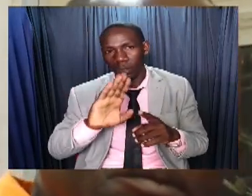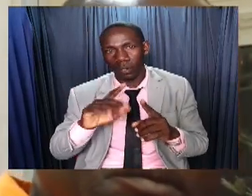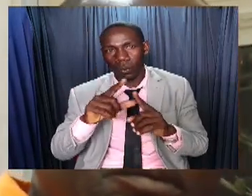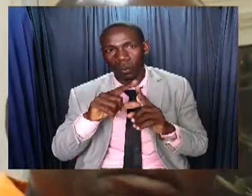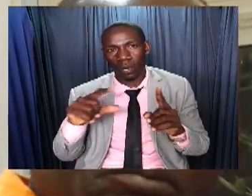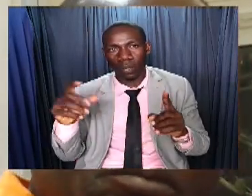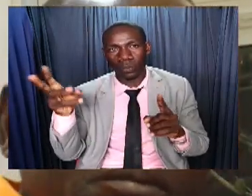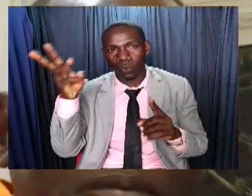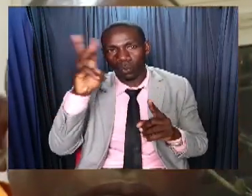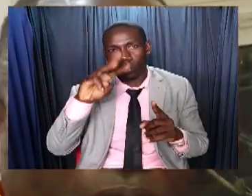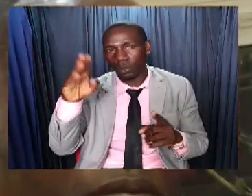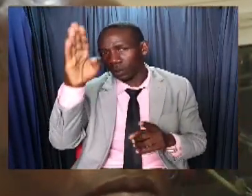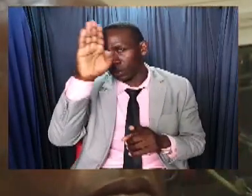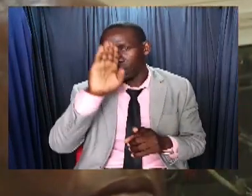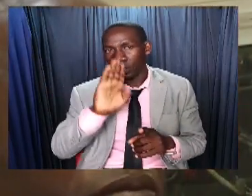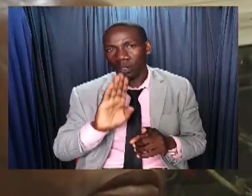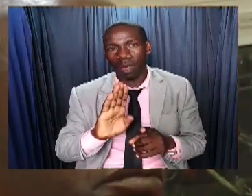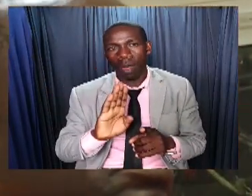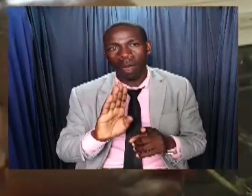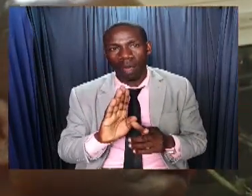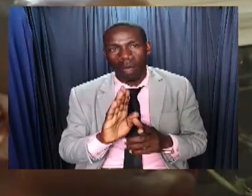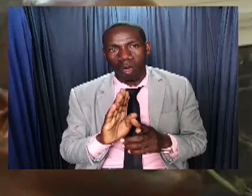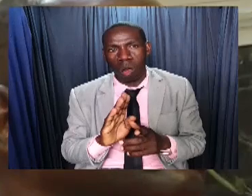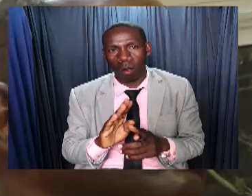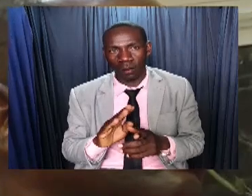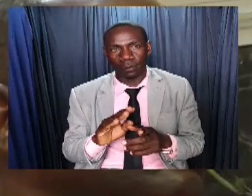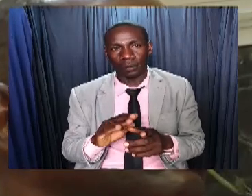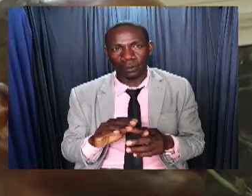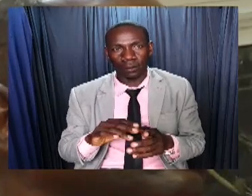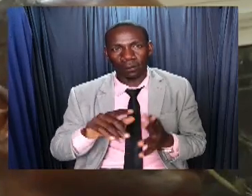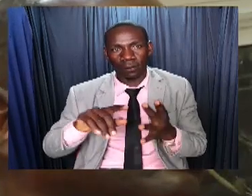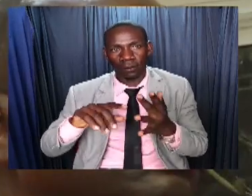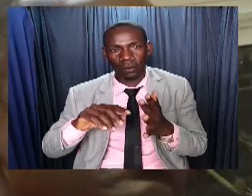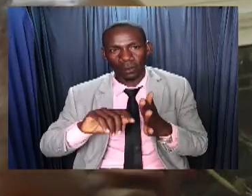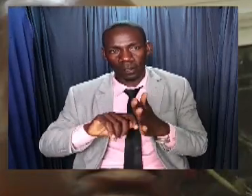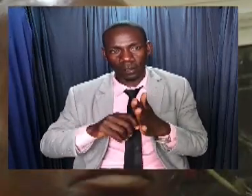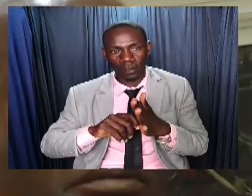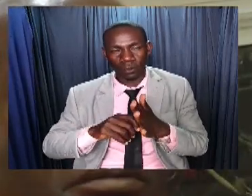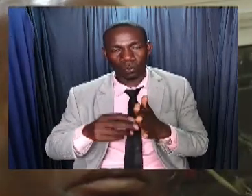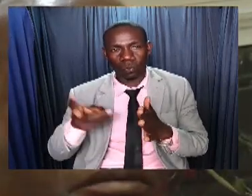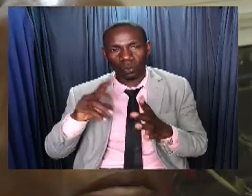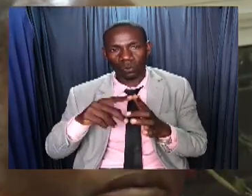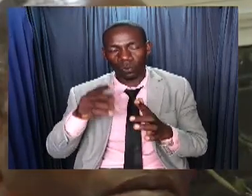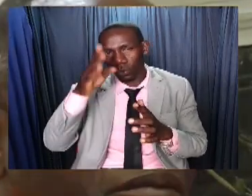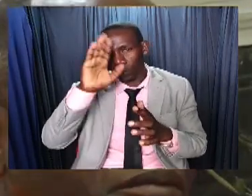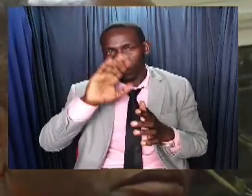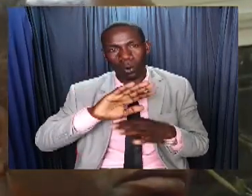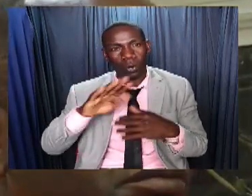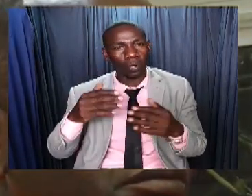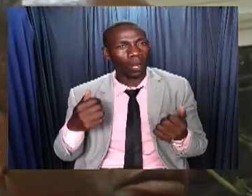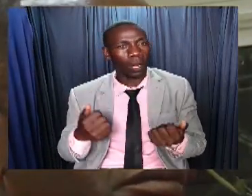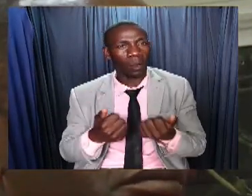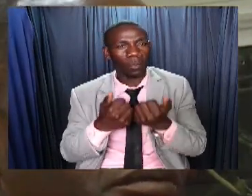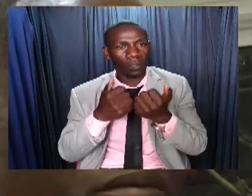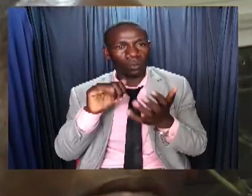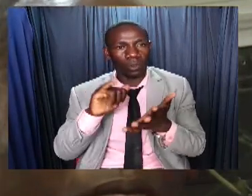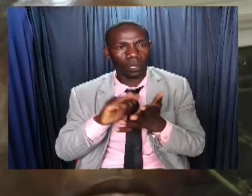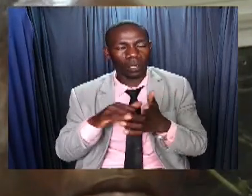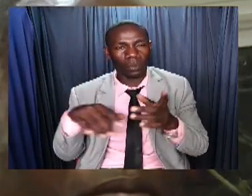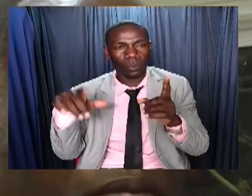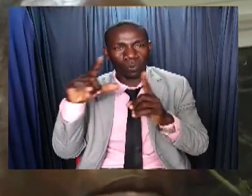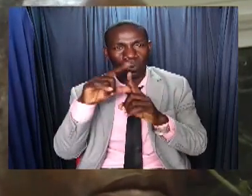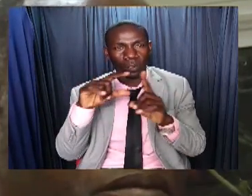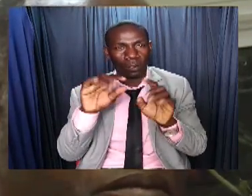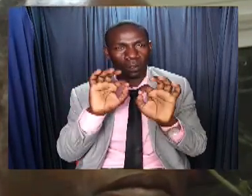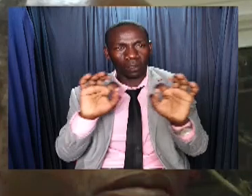naye neno alikuwa Mungu. Huyo mwanzo alikuwako kwa Mungu, yote vilifanyika kwa huyo.